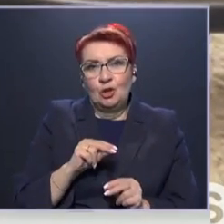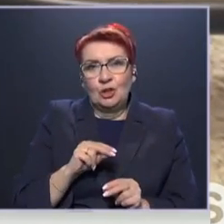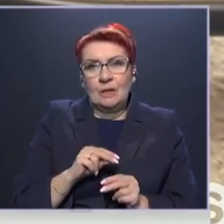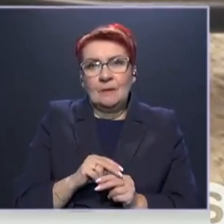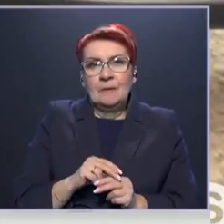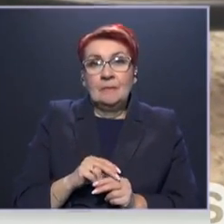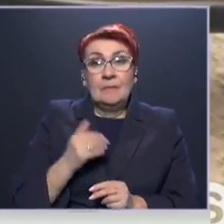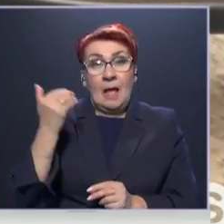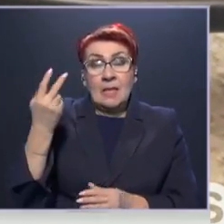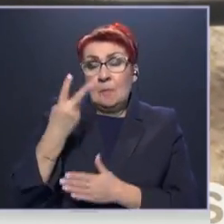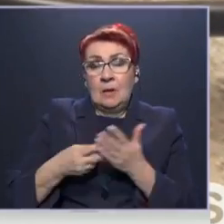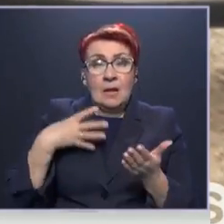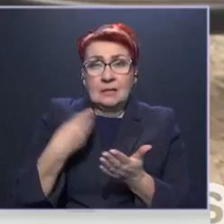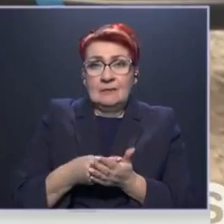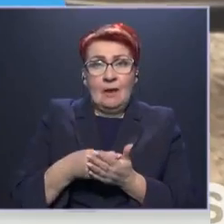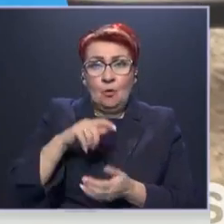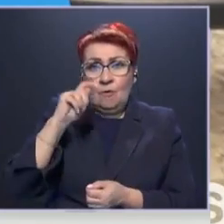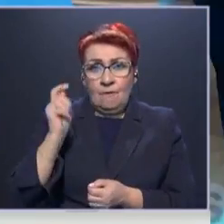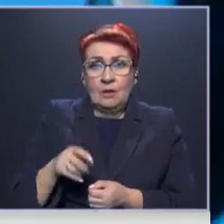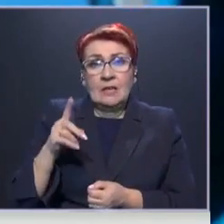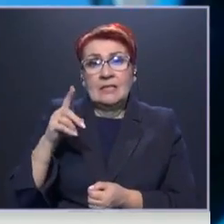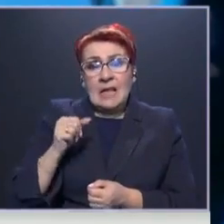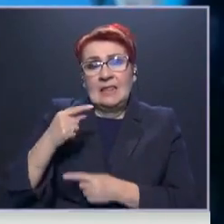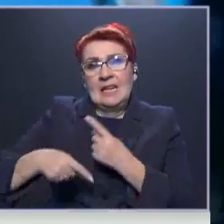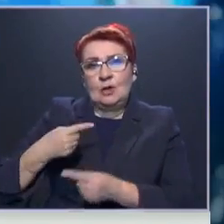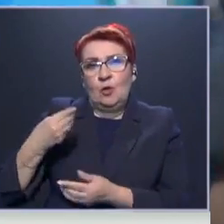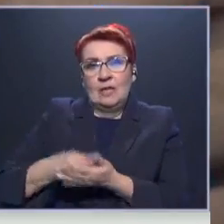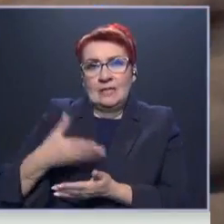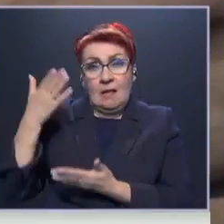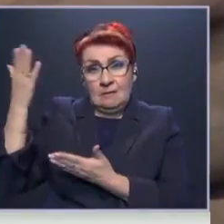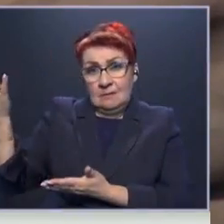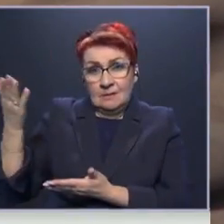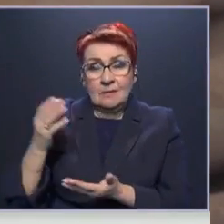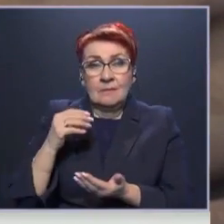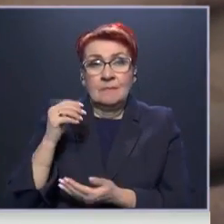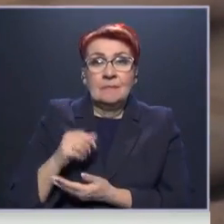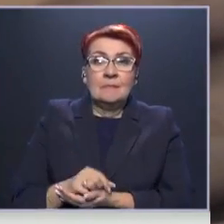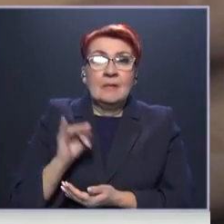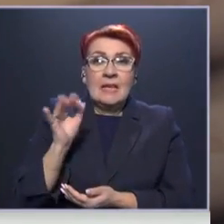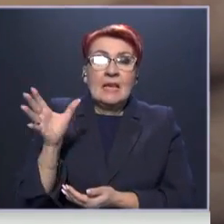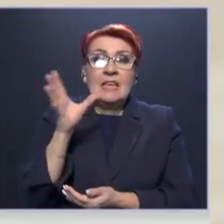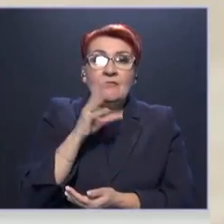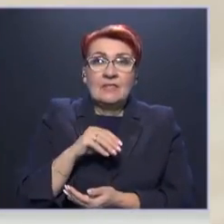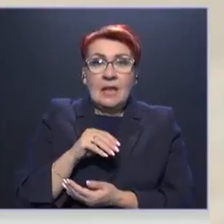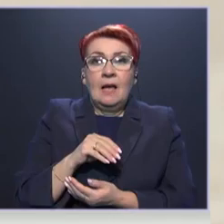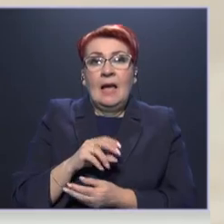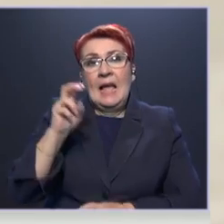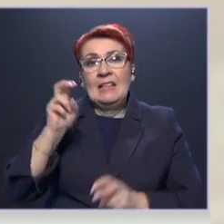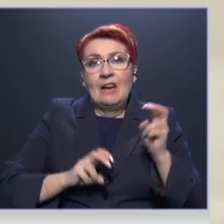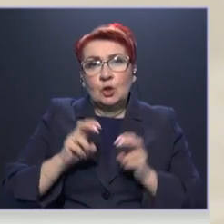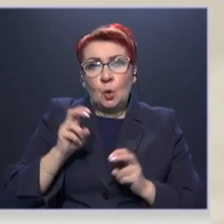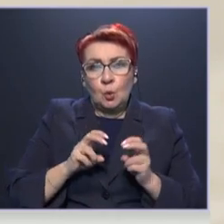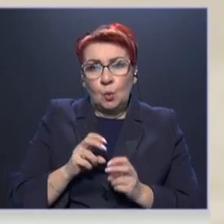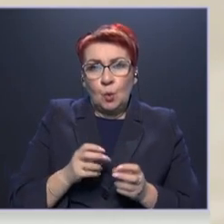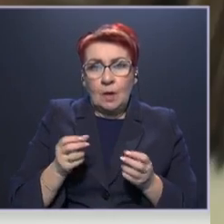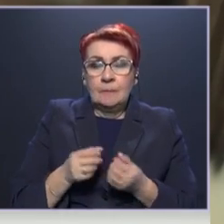практически проиграли свою войну за традиционные ценности. И вся инфраструктура